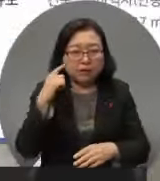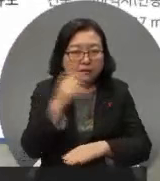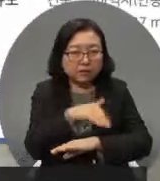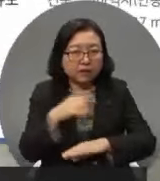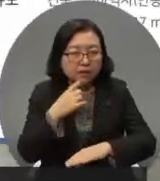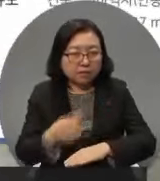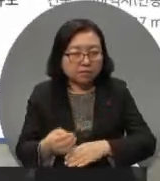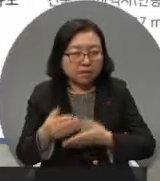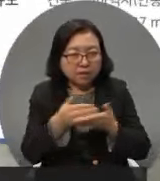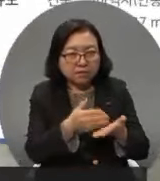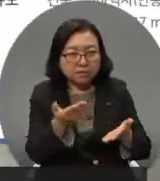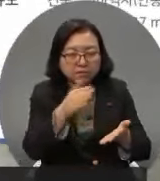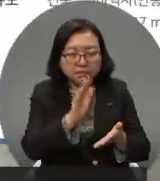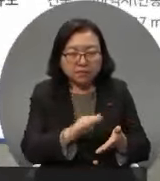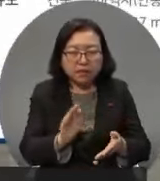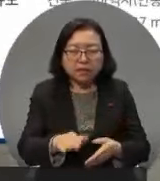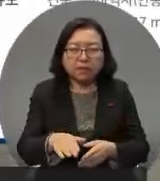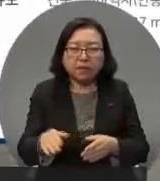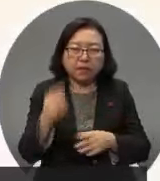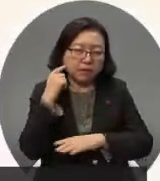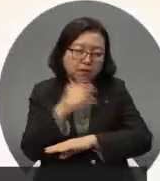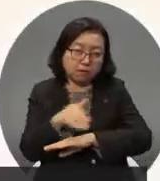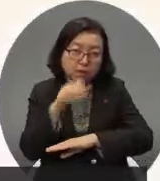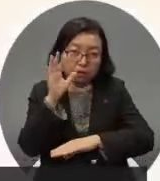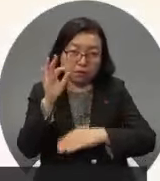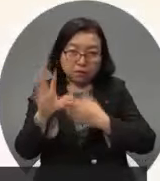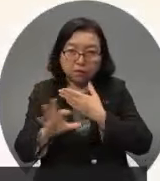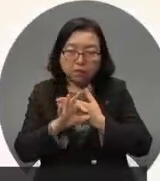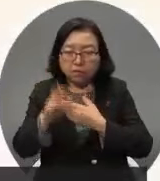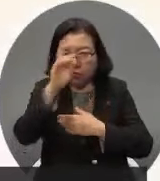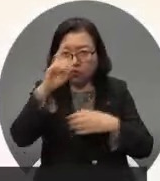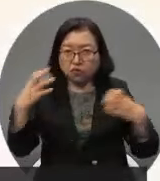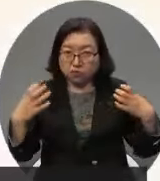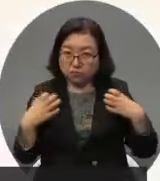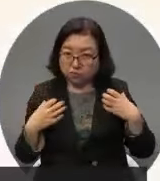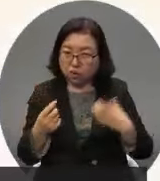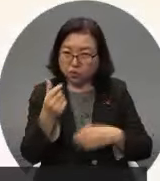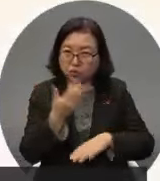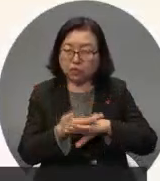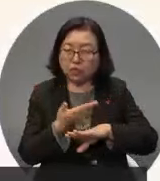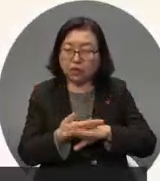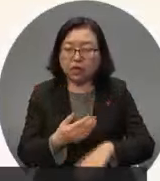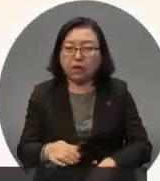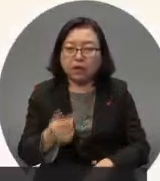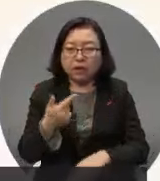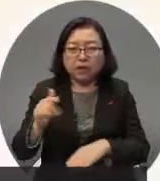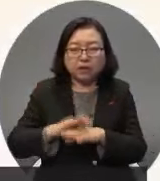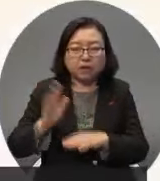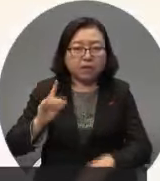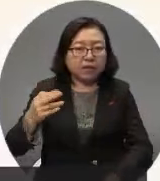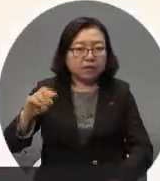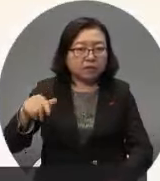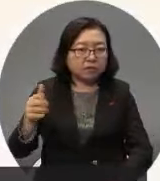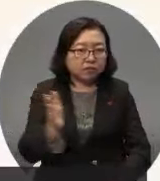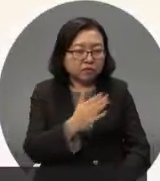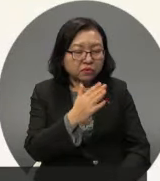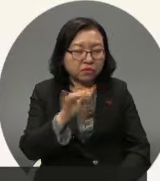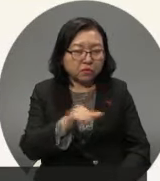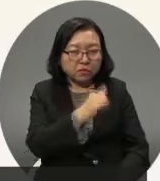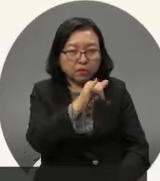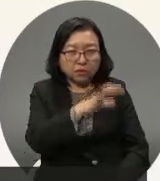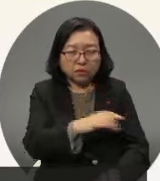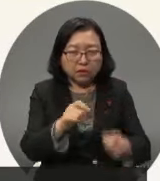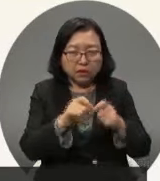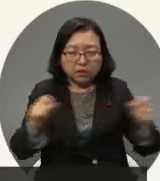정부안과 차이가 있습니다 대전 지하철 반성역 터 청주 공항까지 60.8k